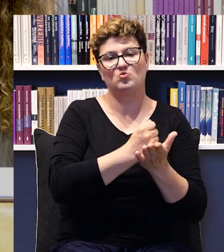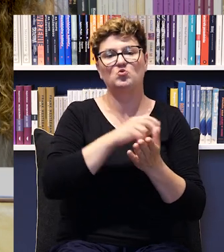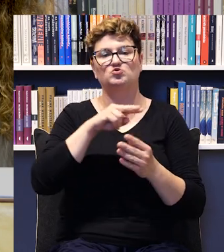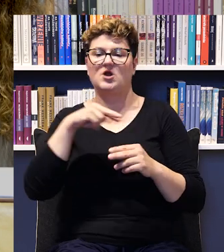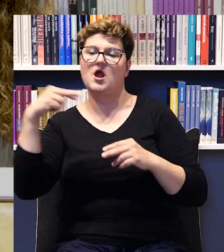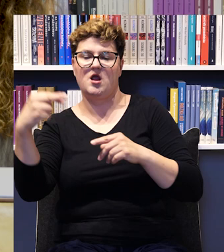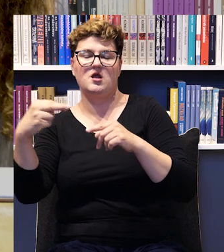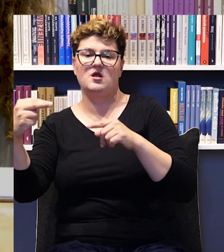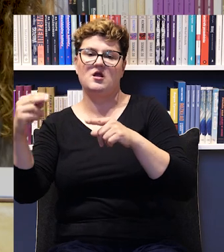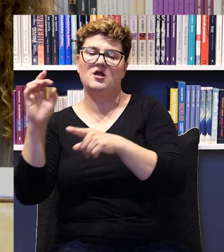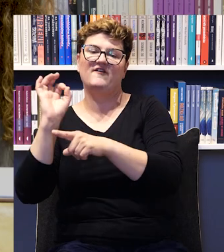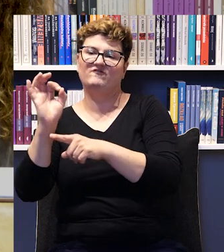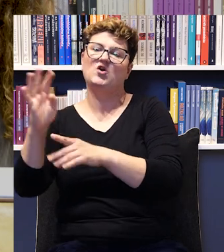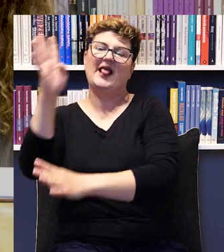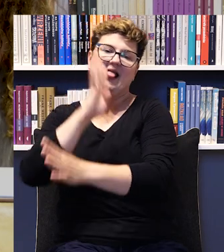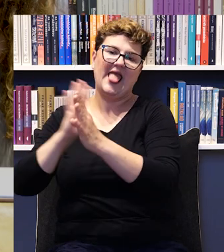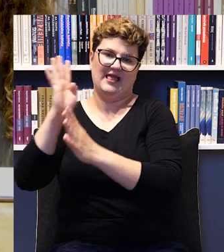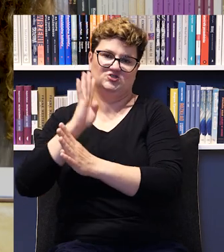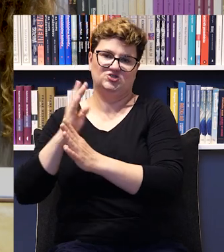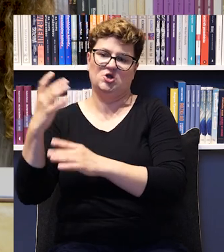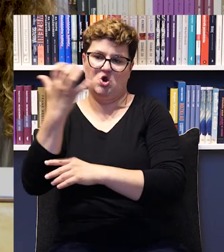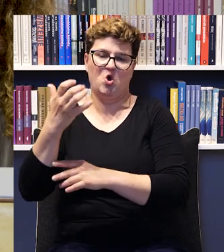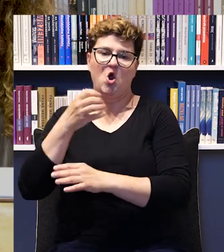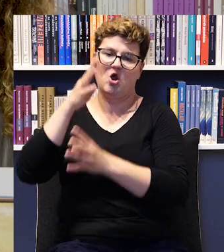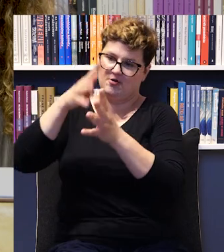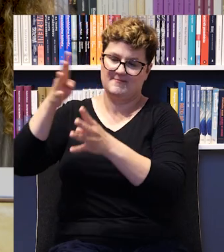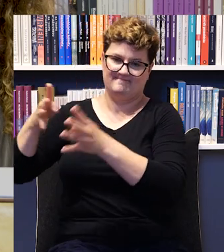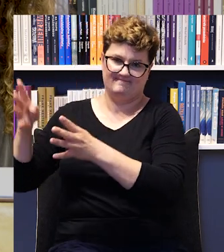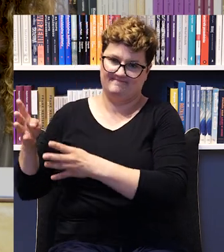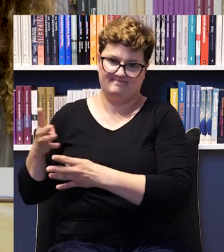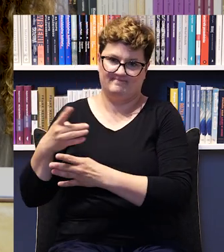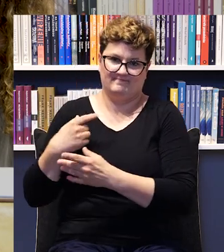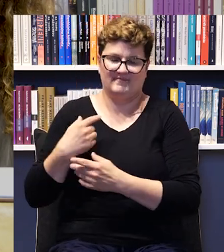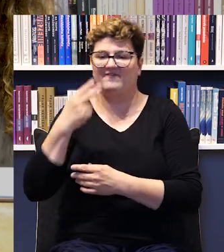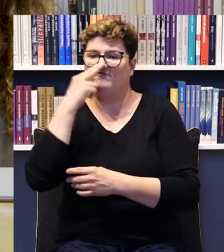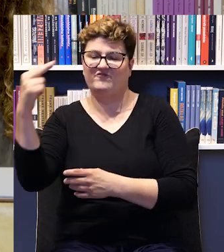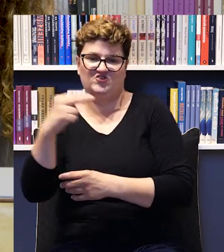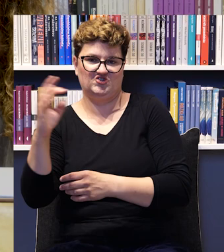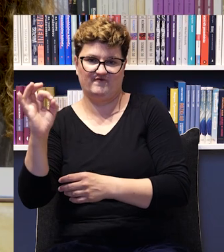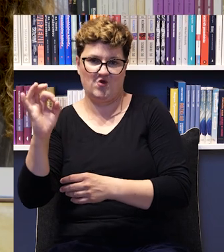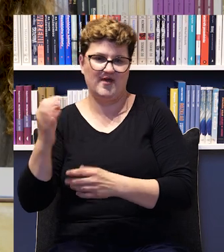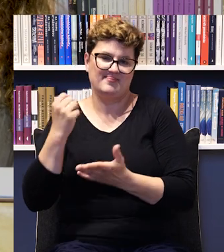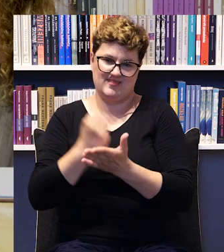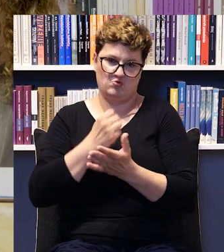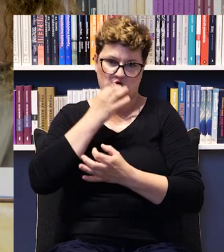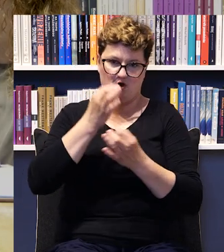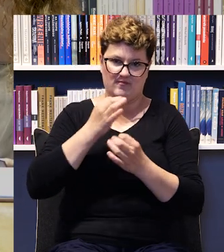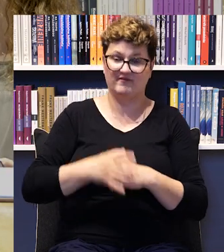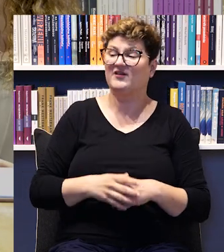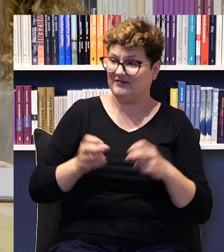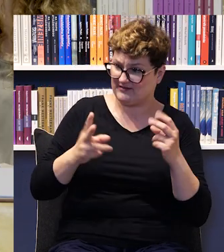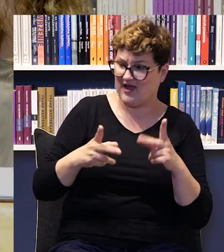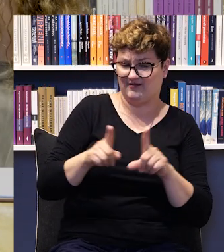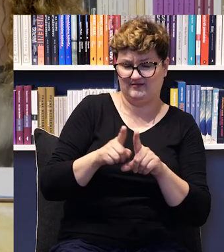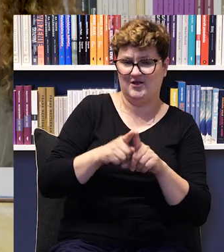strony, tych jej klientów, jak oni widzą, dlatego że my doskonale wiemy, jak oni widzą, no nie? Bo też już kultura nam